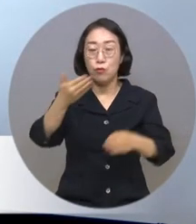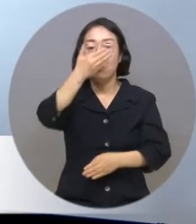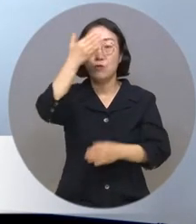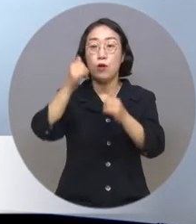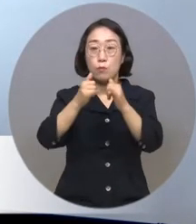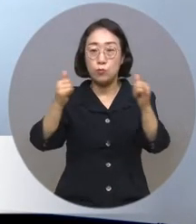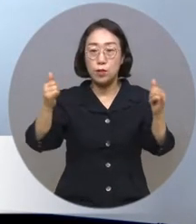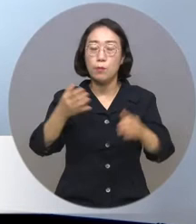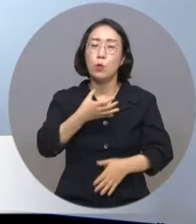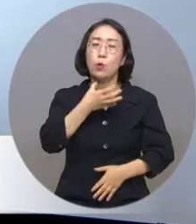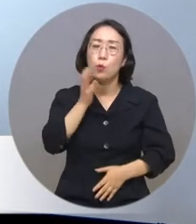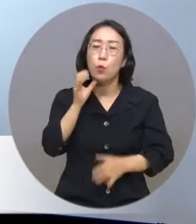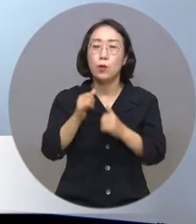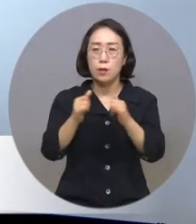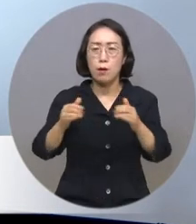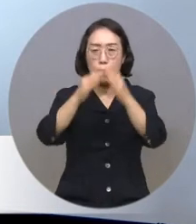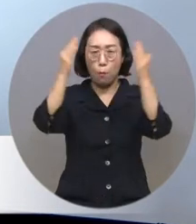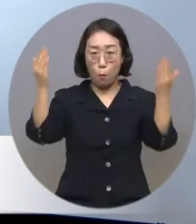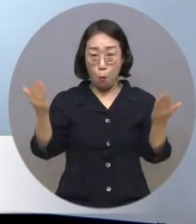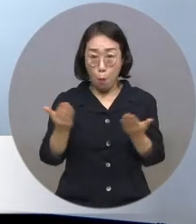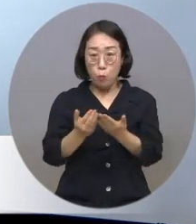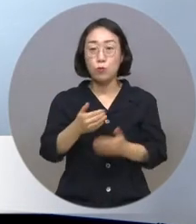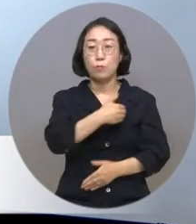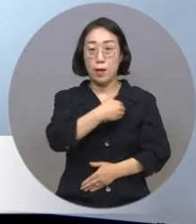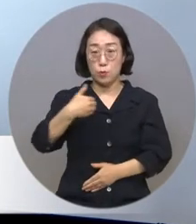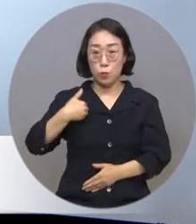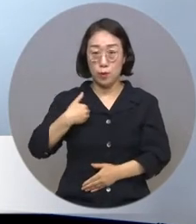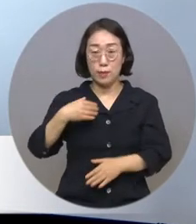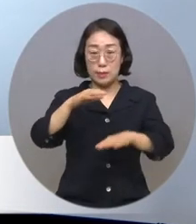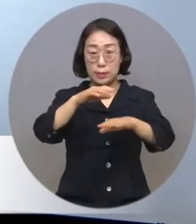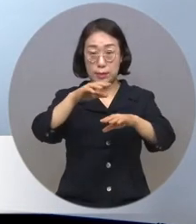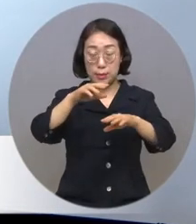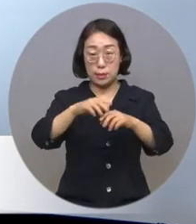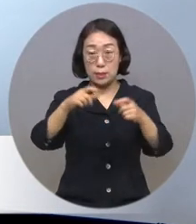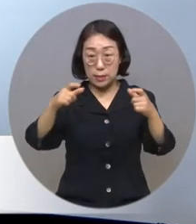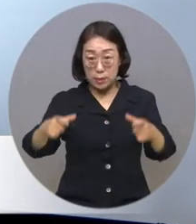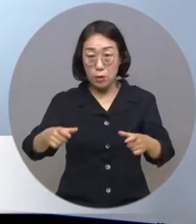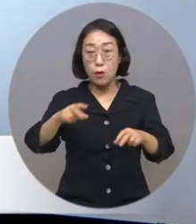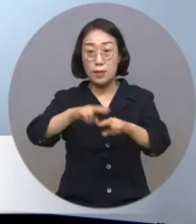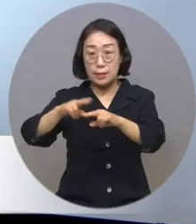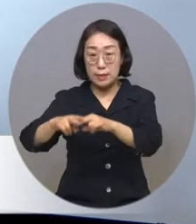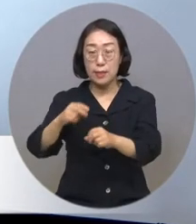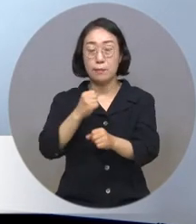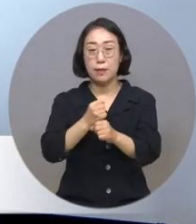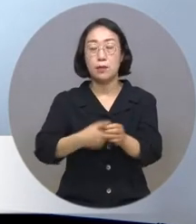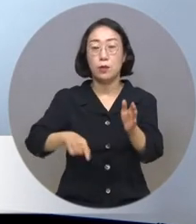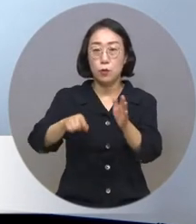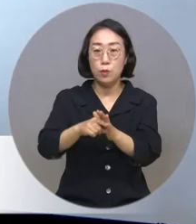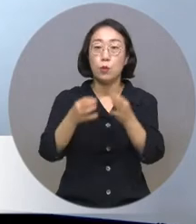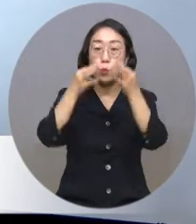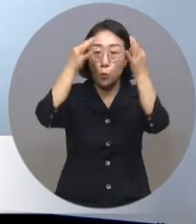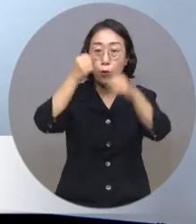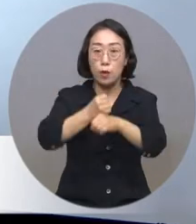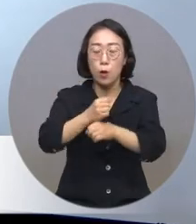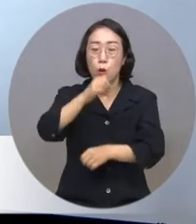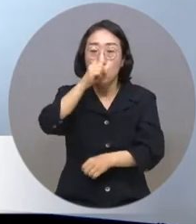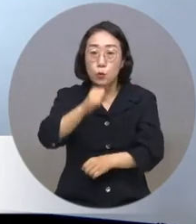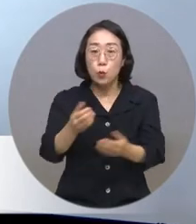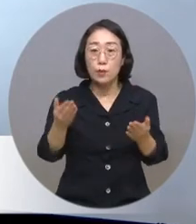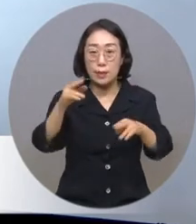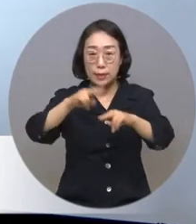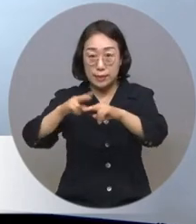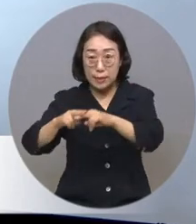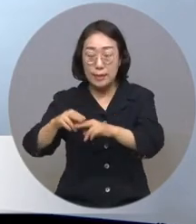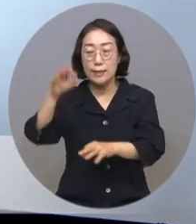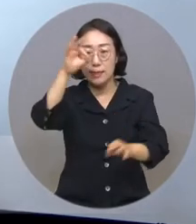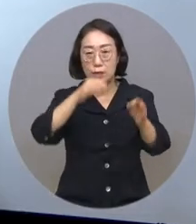또 어르신 모두가 만족하는 지역 일자리 창출에 노력을 하겠으며 양질의 일자리 발굴에 최선을